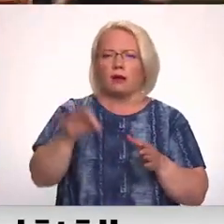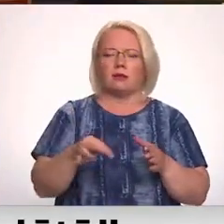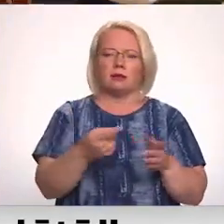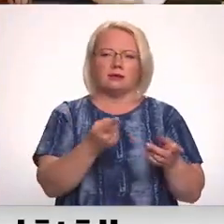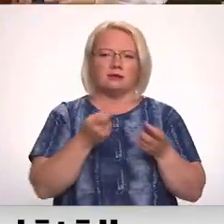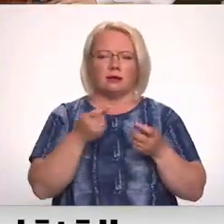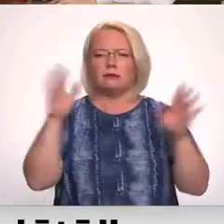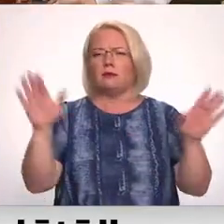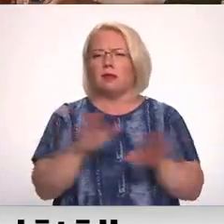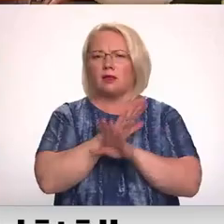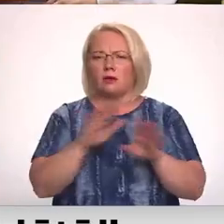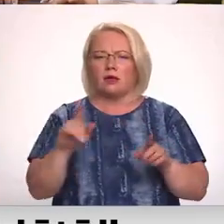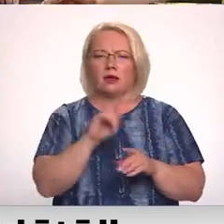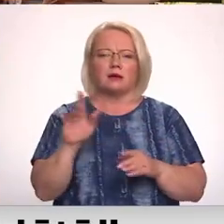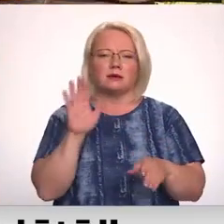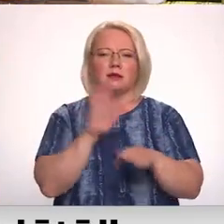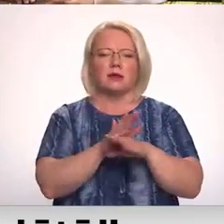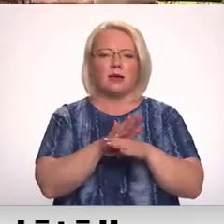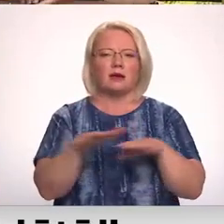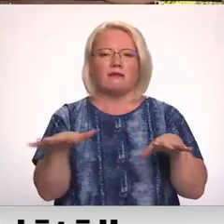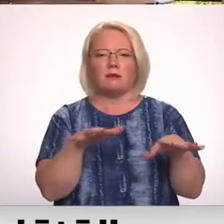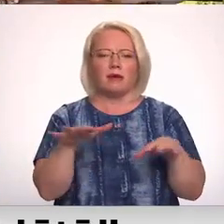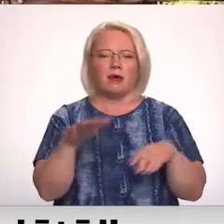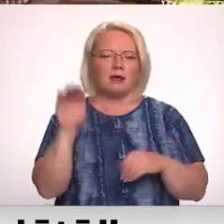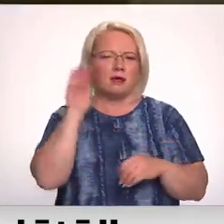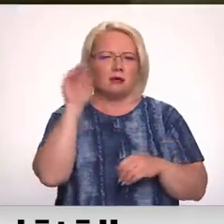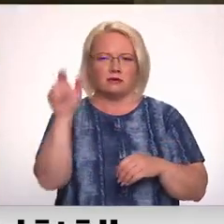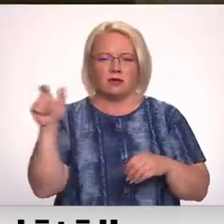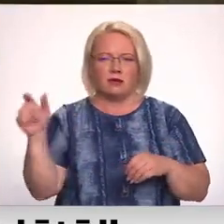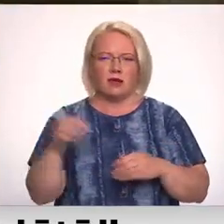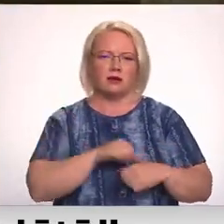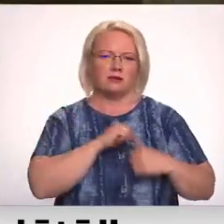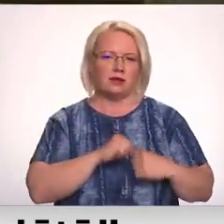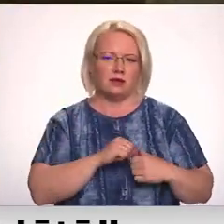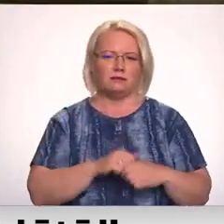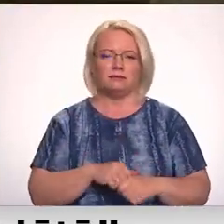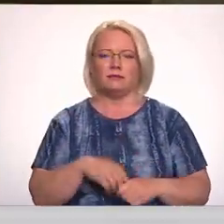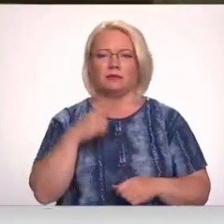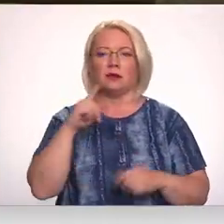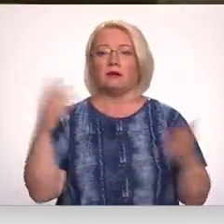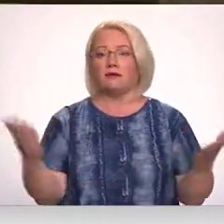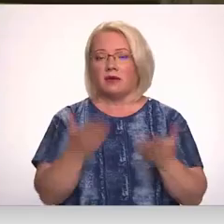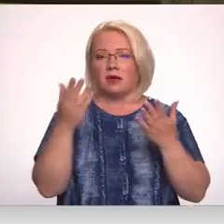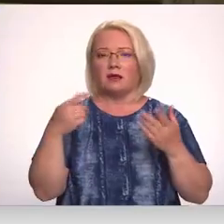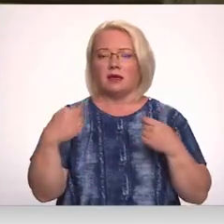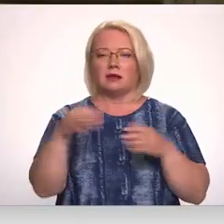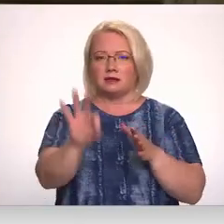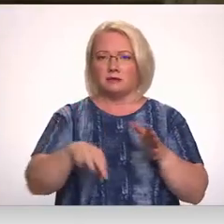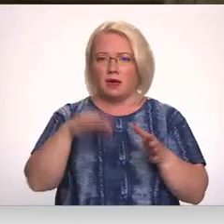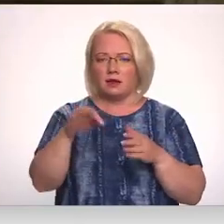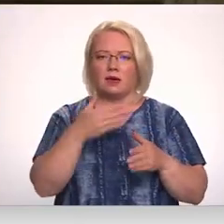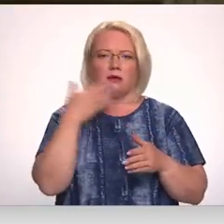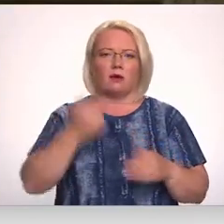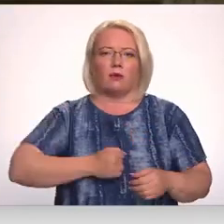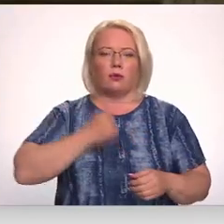izvilināt melodiju, kas savukārt liek vibrēt klausītāju sirds stīgām. Diezgan viegli ir spēlētā. Viņa nav tik grūta,